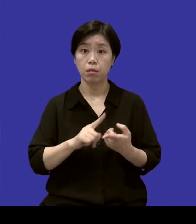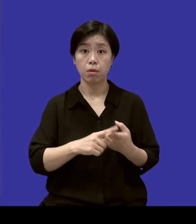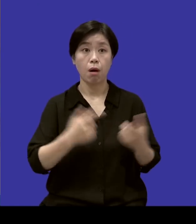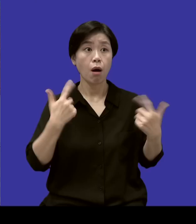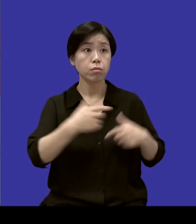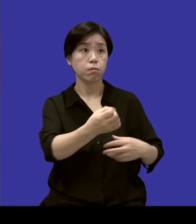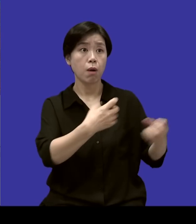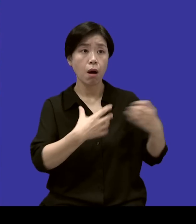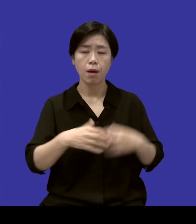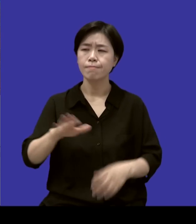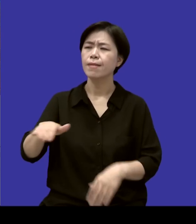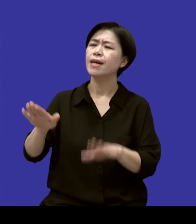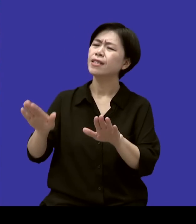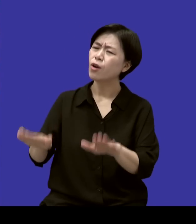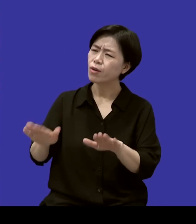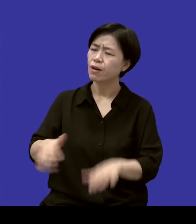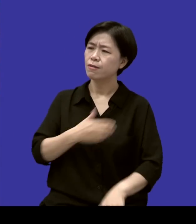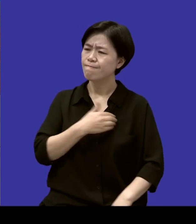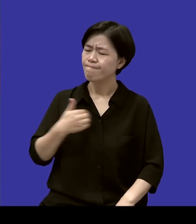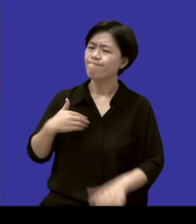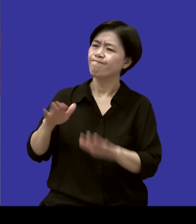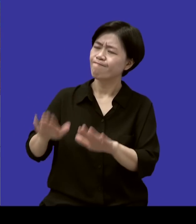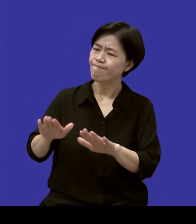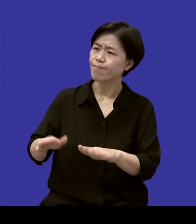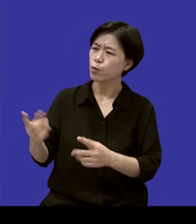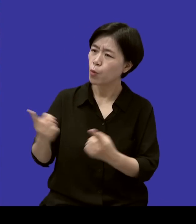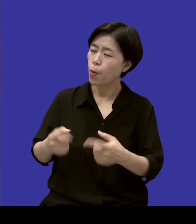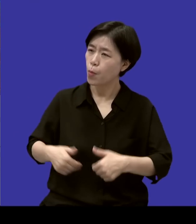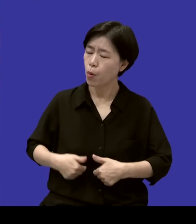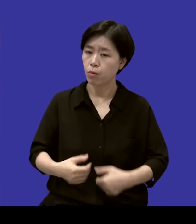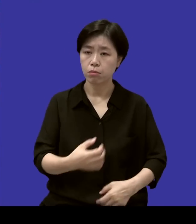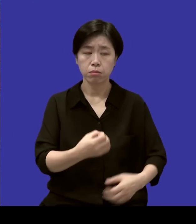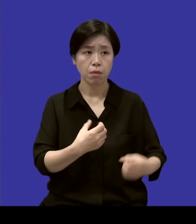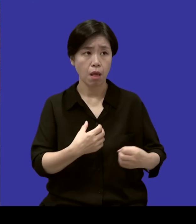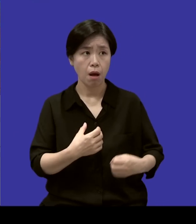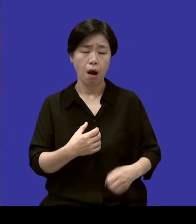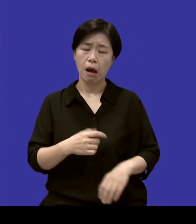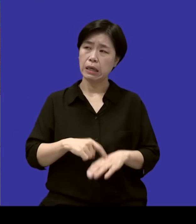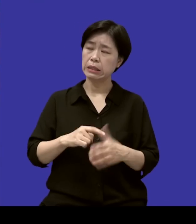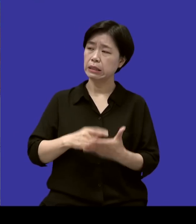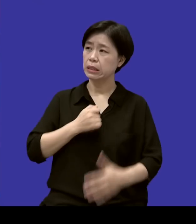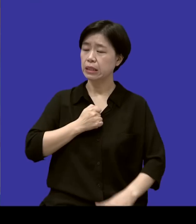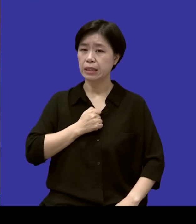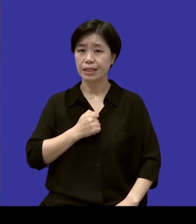이러는 거예요. 그래서 열심히 하고 싶은데. 너무 가슴이 답답했어요. 그때 얘기하고 싶은데. 네네.